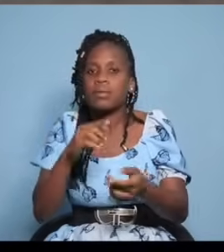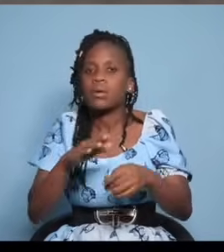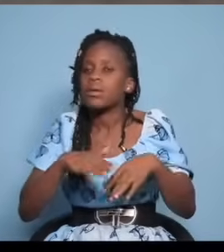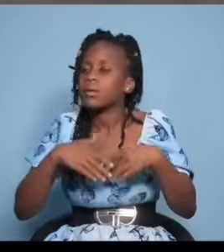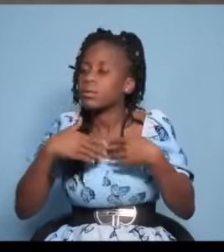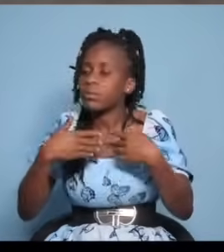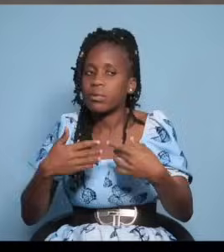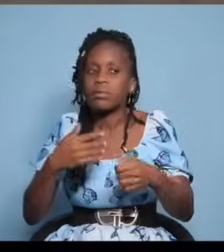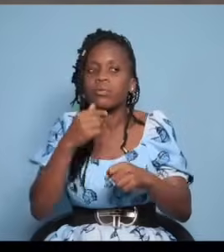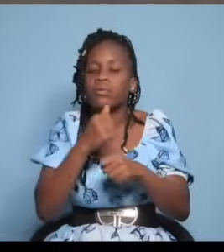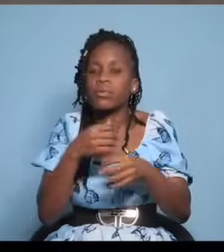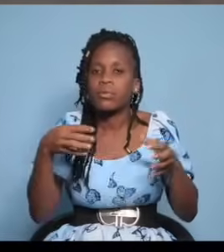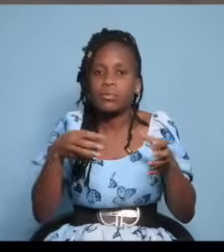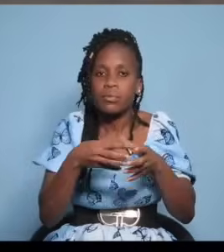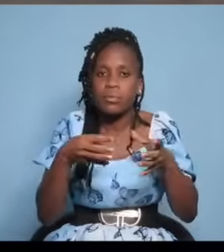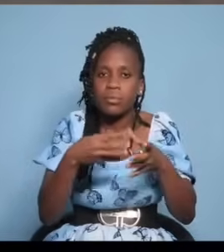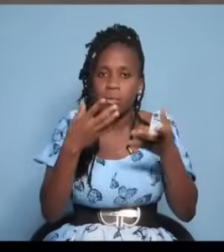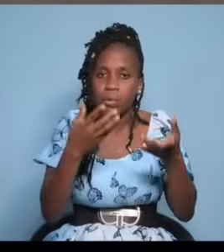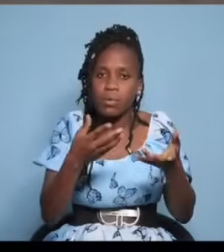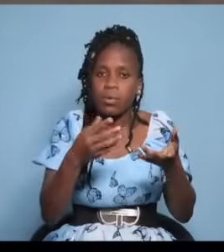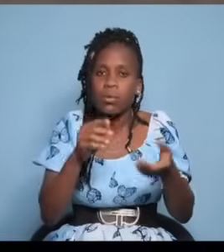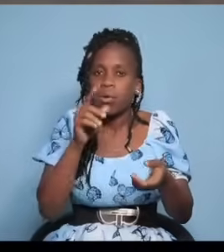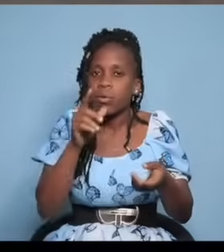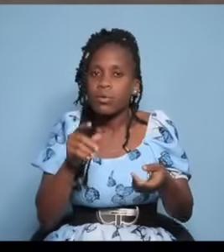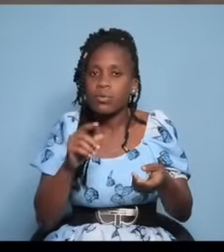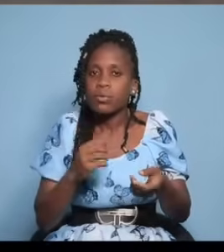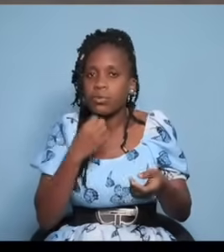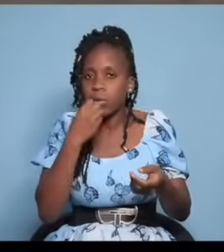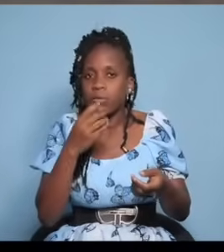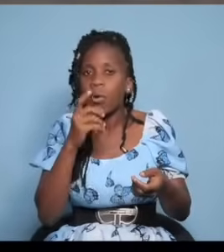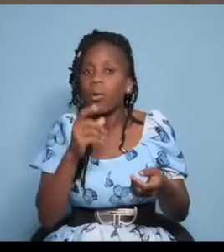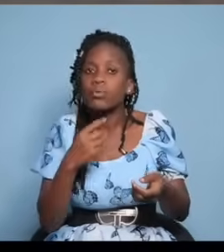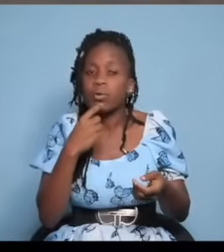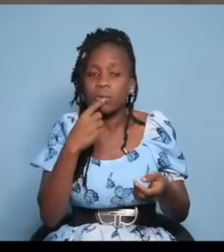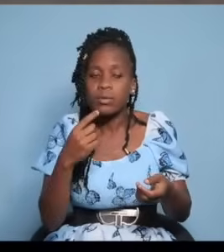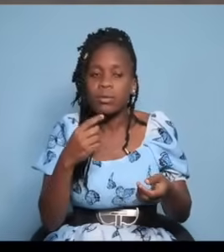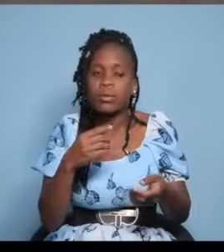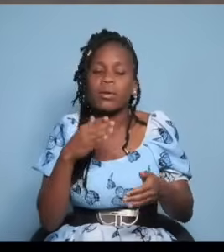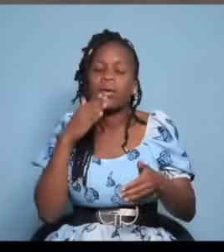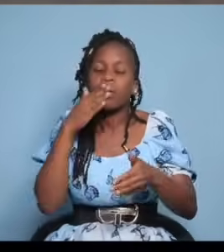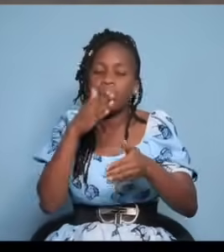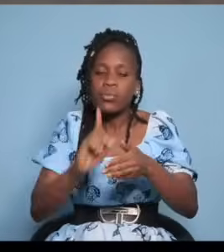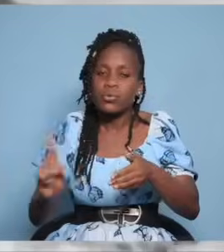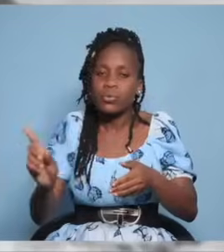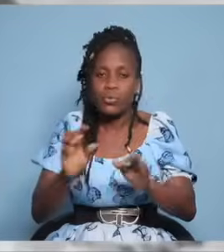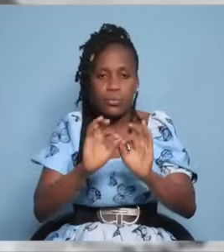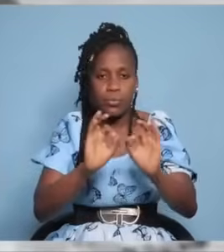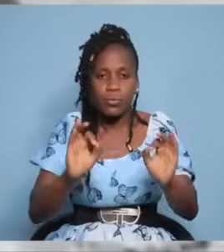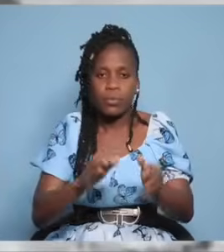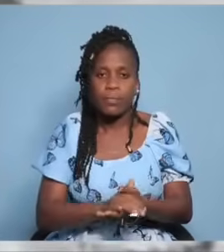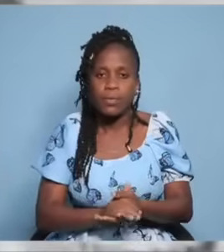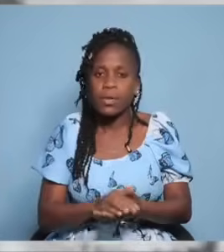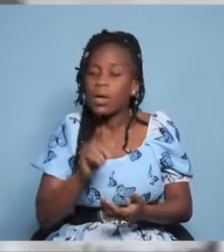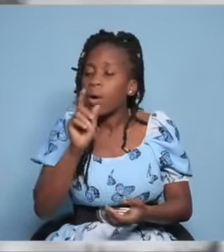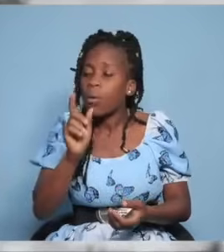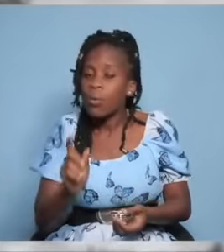Sasa hiyo rapsha watu wakasema ndio iliyopelekea pia mwisho labda usiwe mzuri. Lakini wengine wakaja kuhusianisha ya kwamba